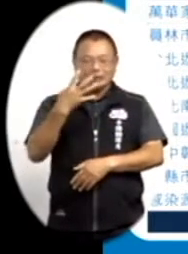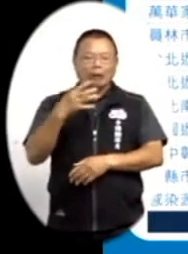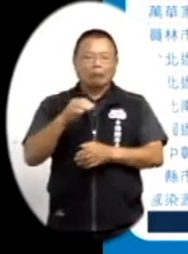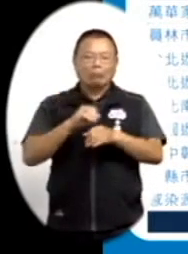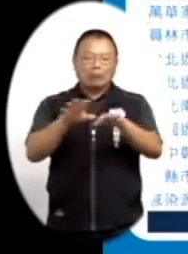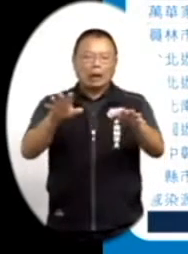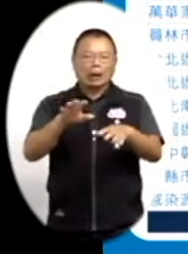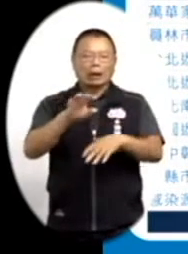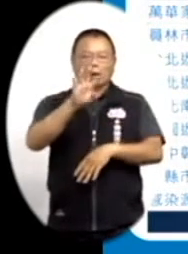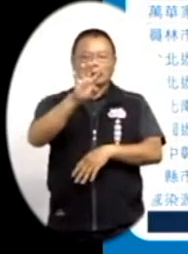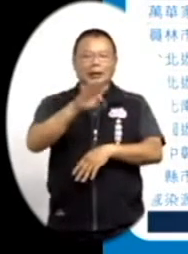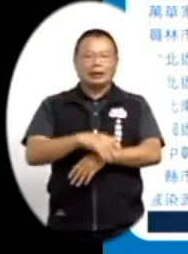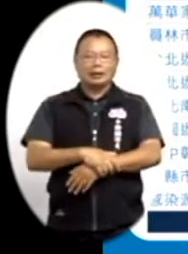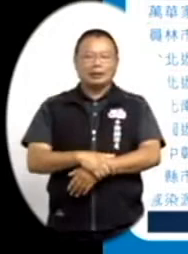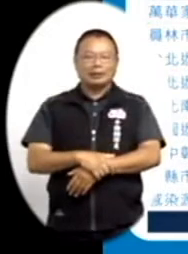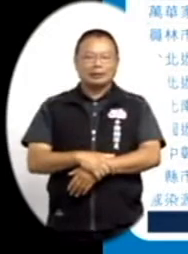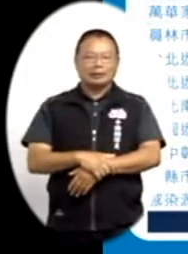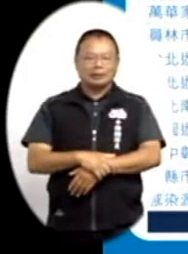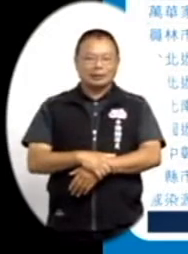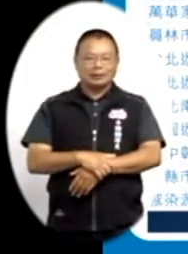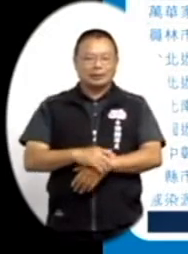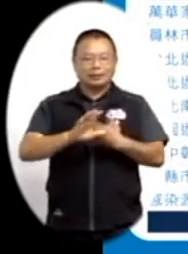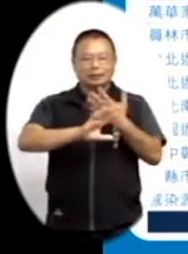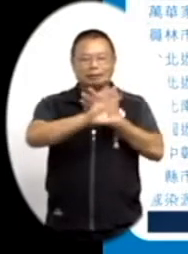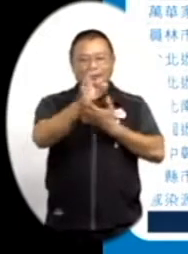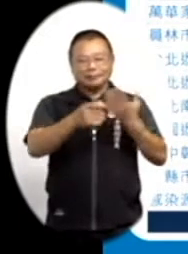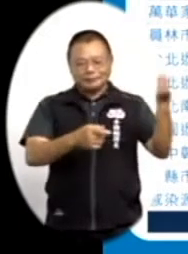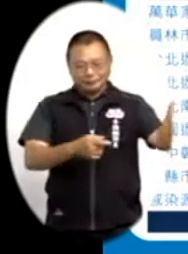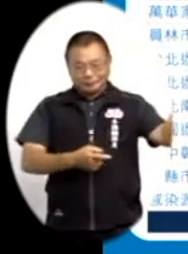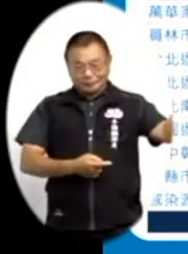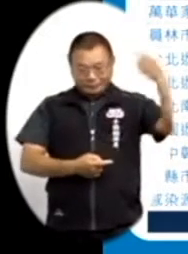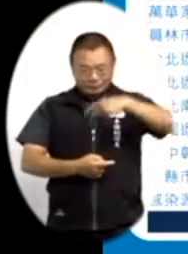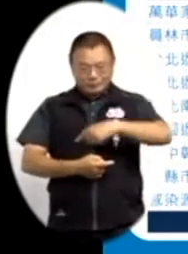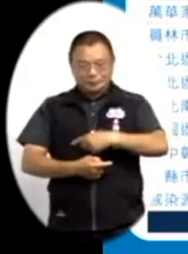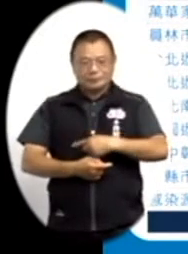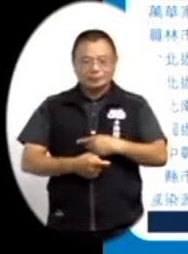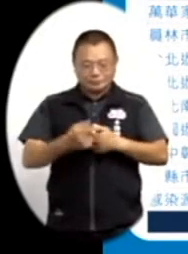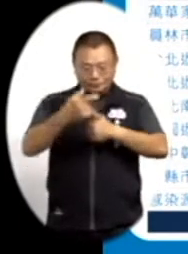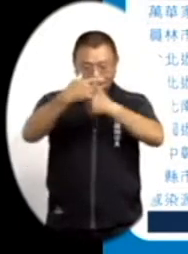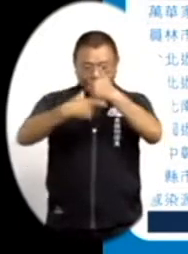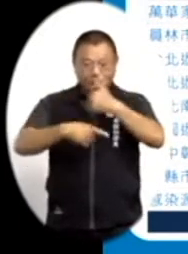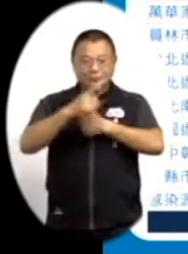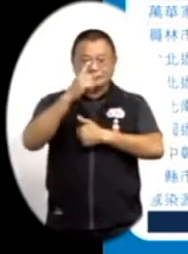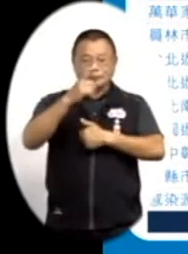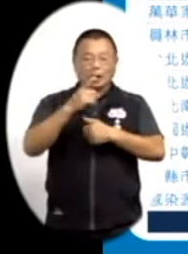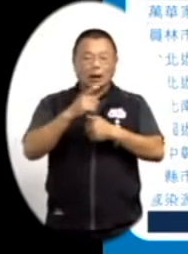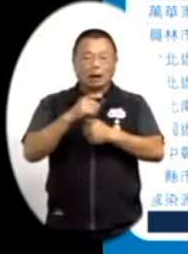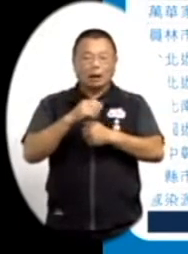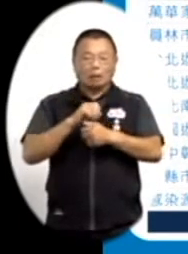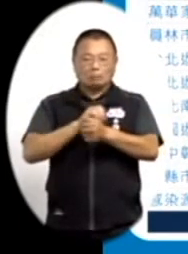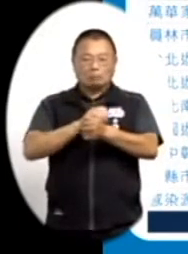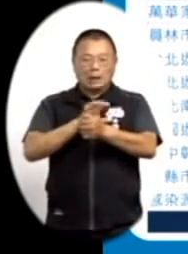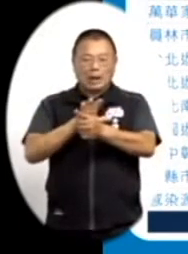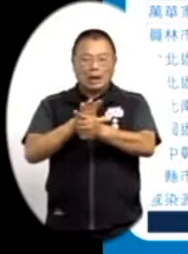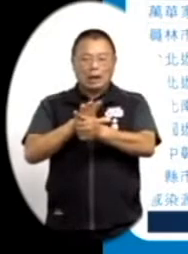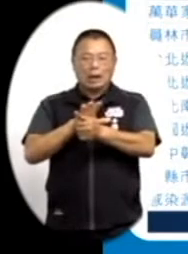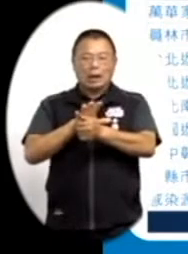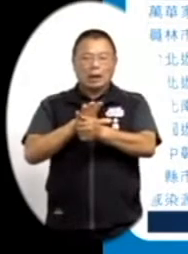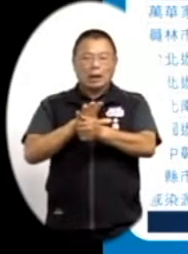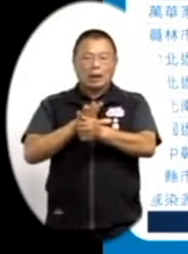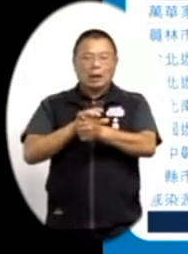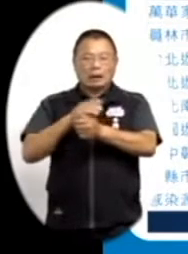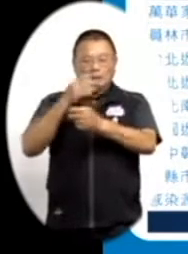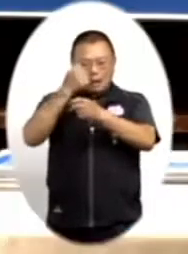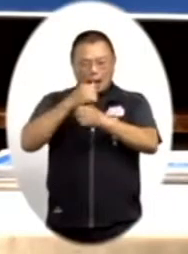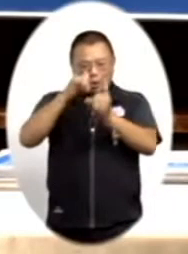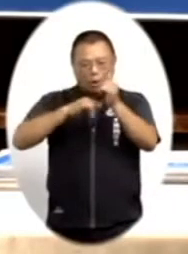哈。另外的话，一个是从外县市移进来的一个单一的一个感染个案，这是从马祖移回